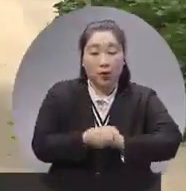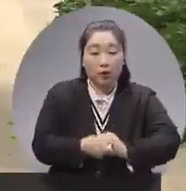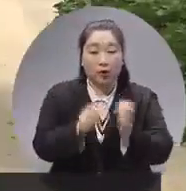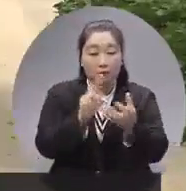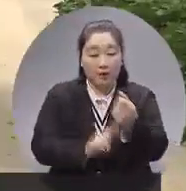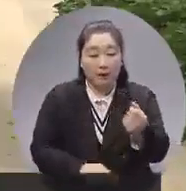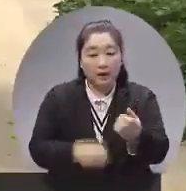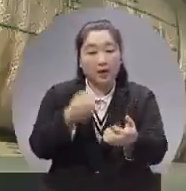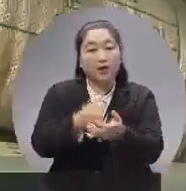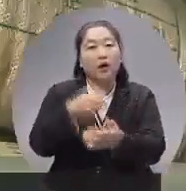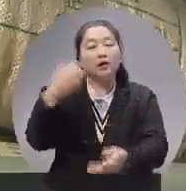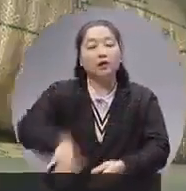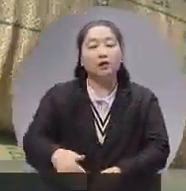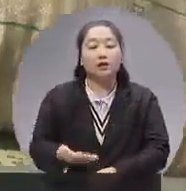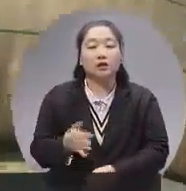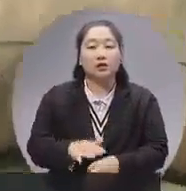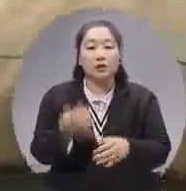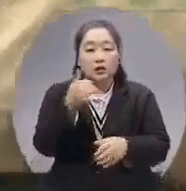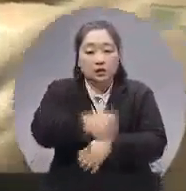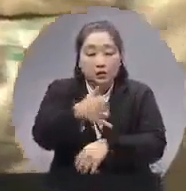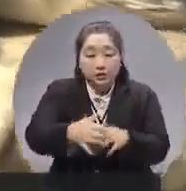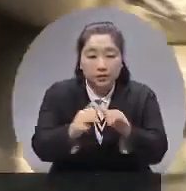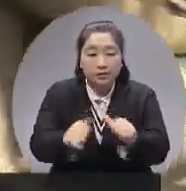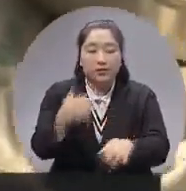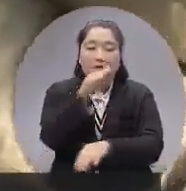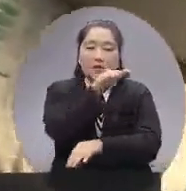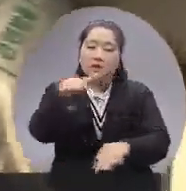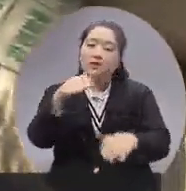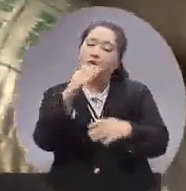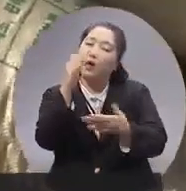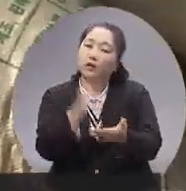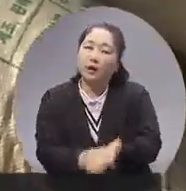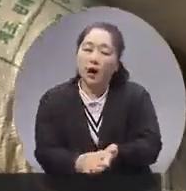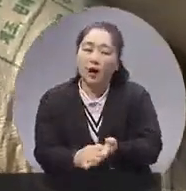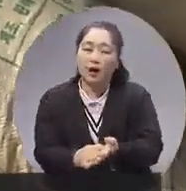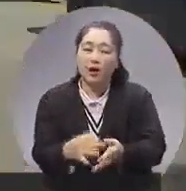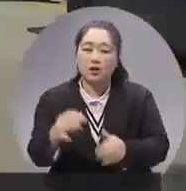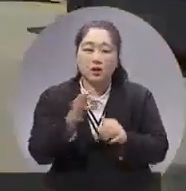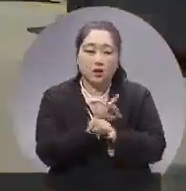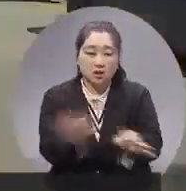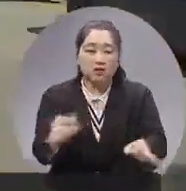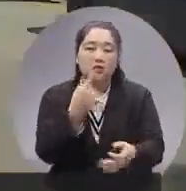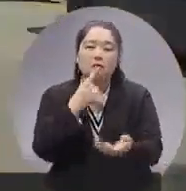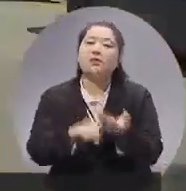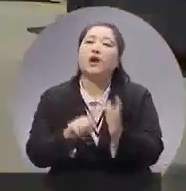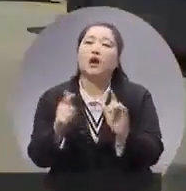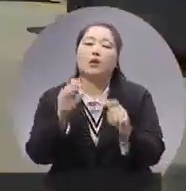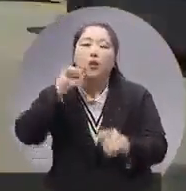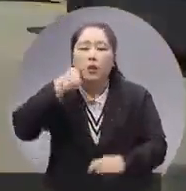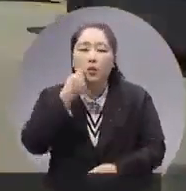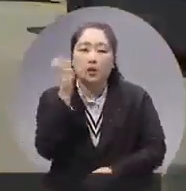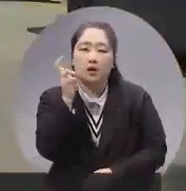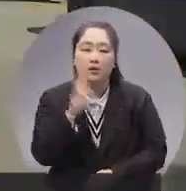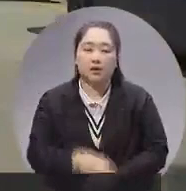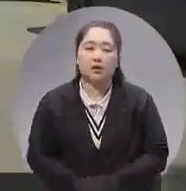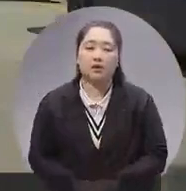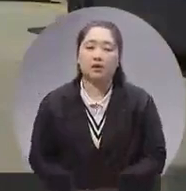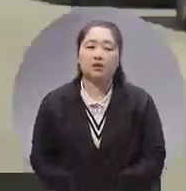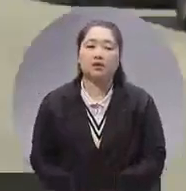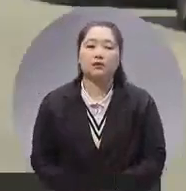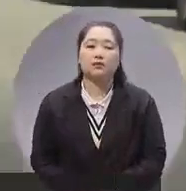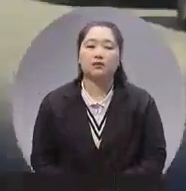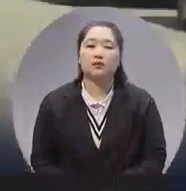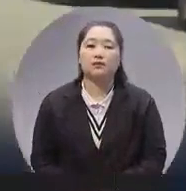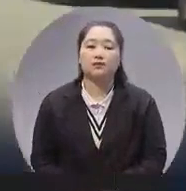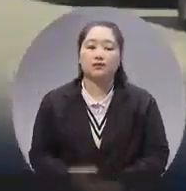수매가를 결정하지 않았지만 농민들은 기준가가 너무 낮게 책정돼 지급이 쉽지 않을 것으로 봅니다. 30년 동안의 그